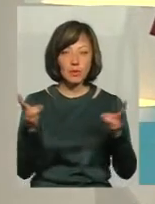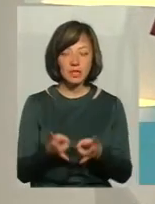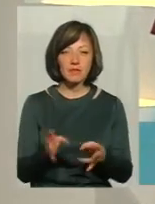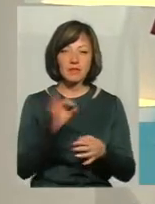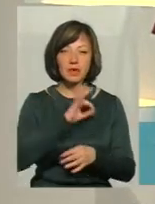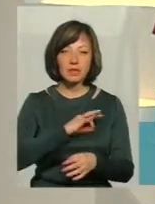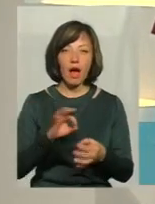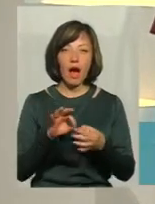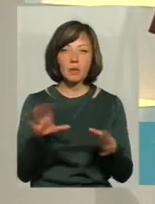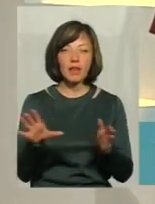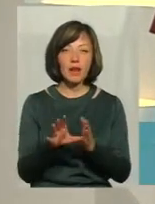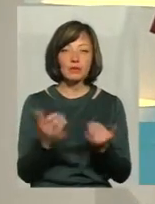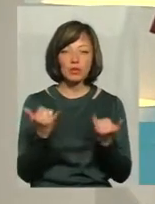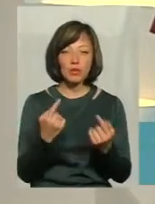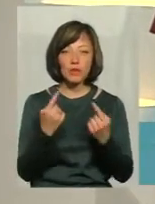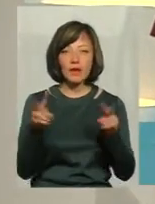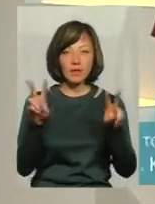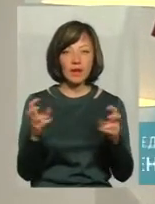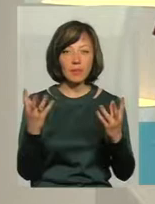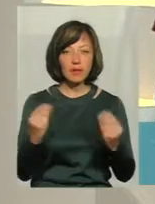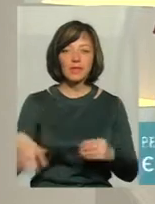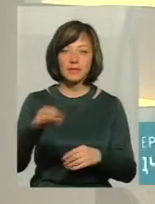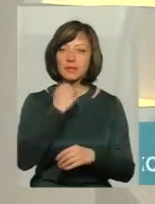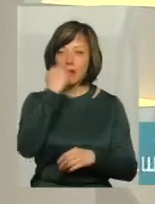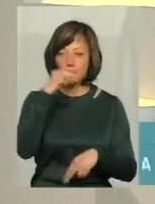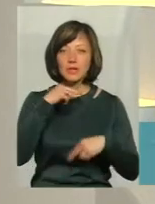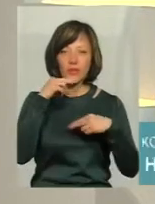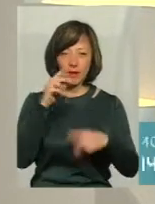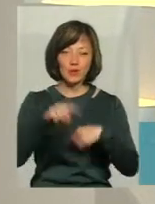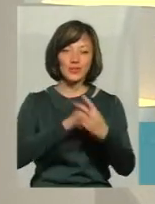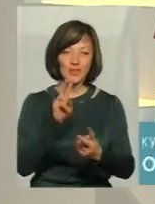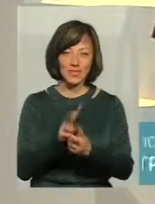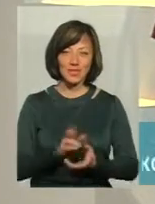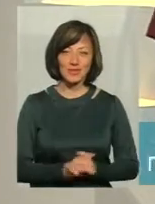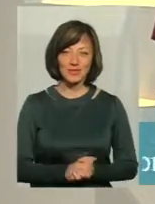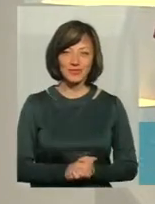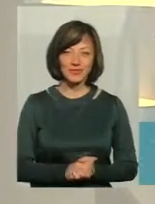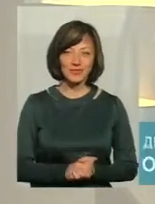атомної енергетики ми говорили сьогодні у темі дня. Всім дякуємо за увагу. Побачимось.